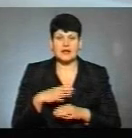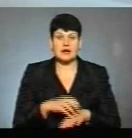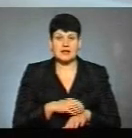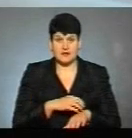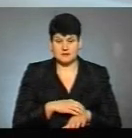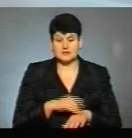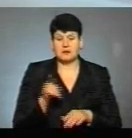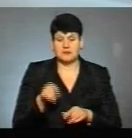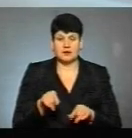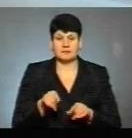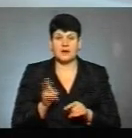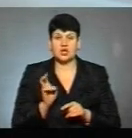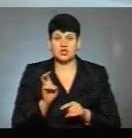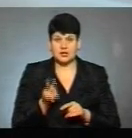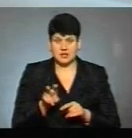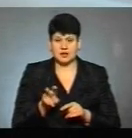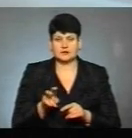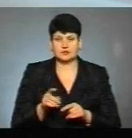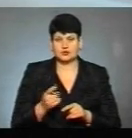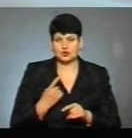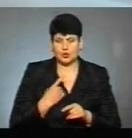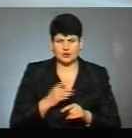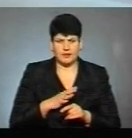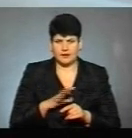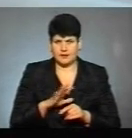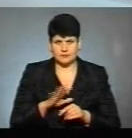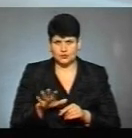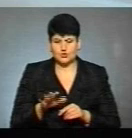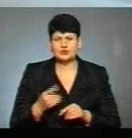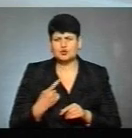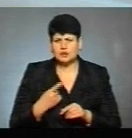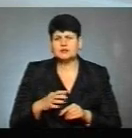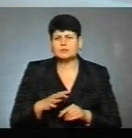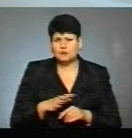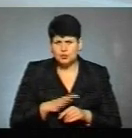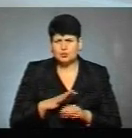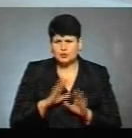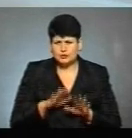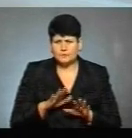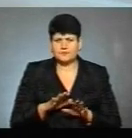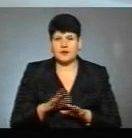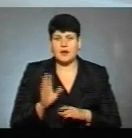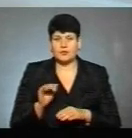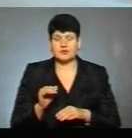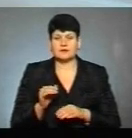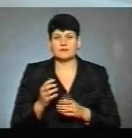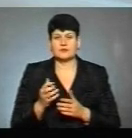то ми там зайшли, сторожа не було. Ну, сторож там десь був, але по тому, що вийшло вроді такого анекдота,